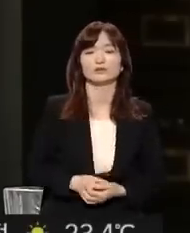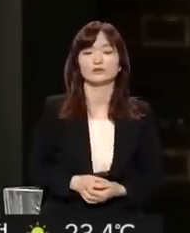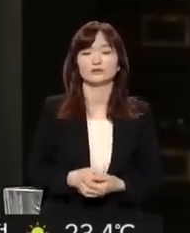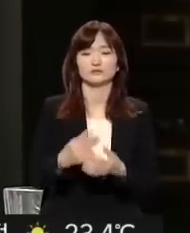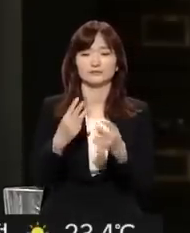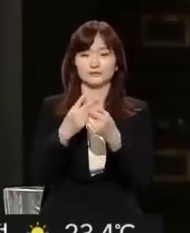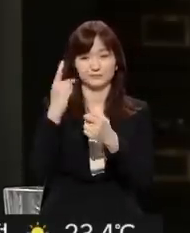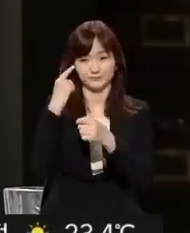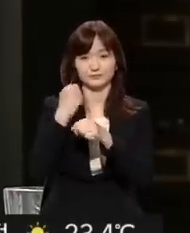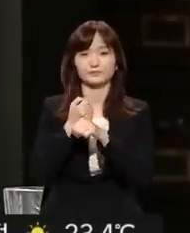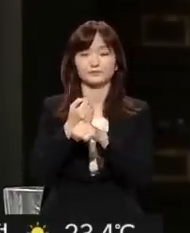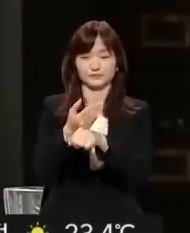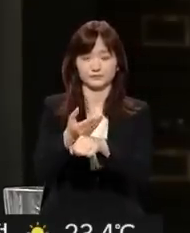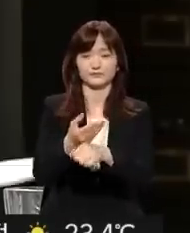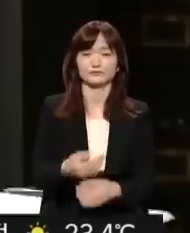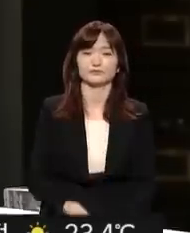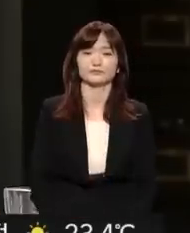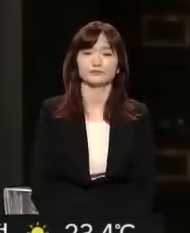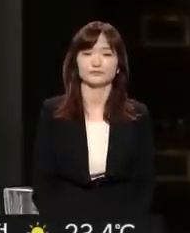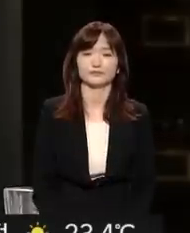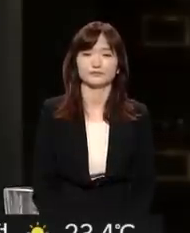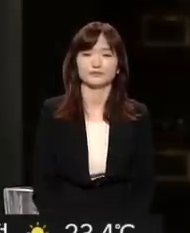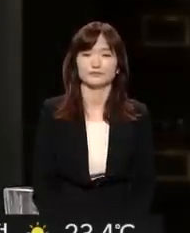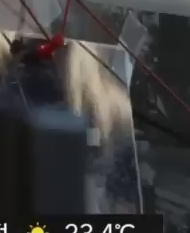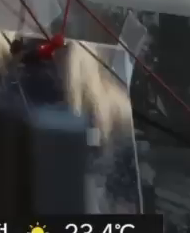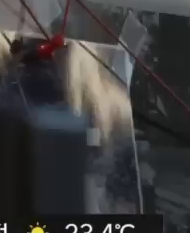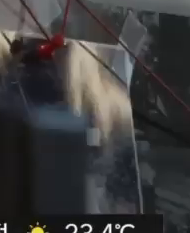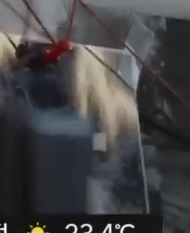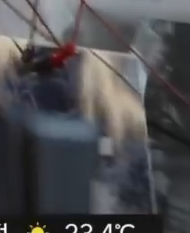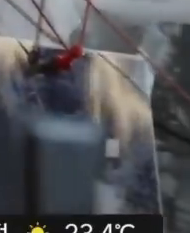정리하고요. 세 번째 사건 이어가죠.